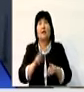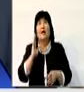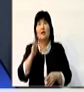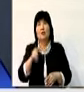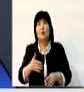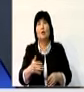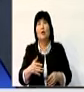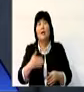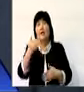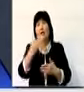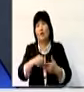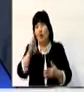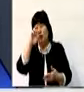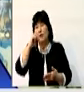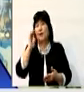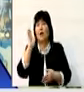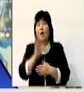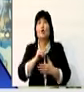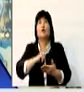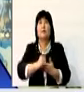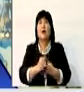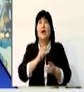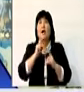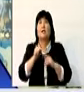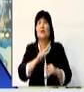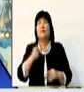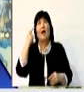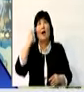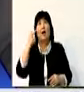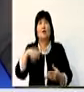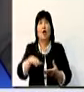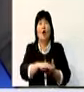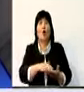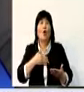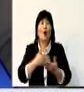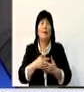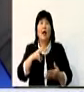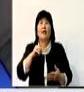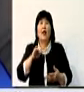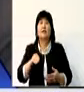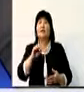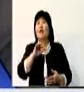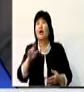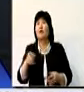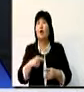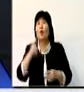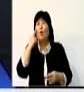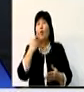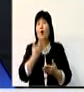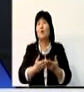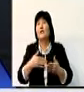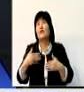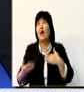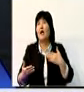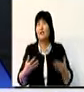ол емле ереже үкіметтің қаулысымен бекітіледі. Жиын барысында ғалымдар мен қоғам қайраткерлері латын әліпбиіне қатысты ой бөлісіп,